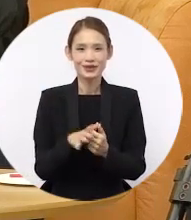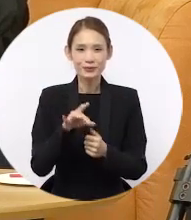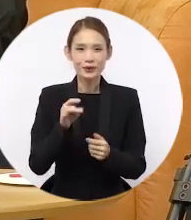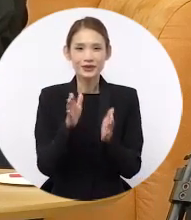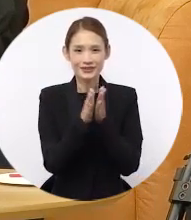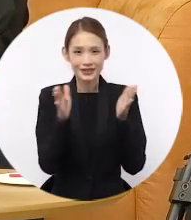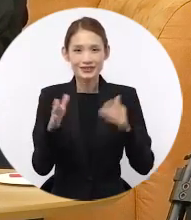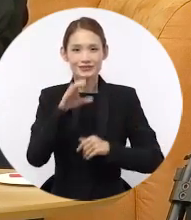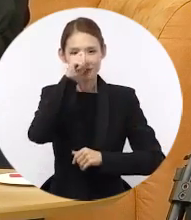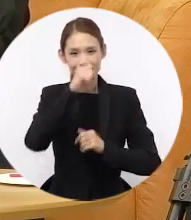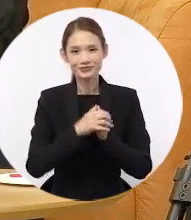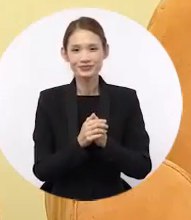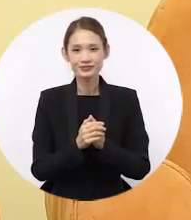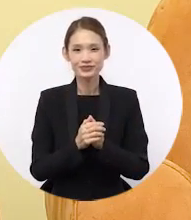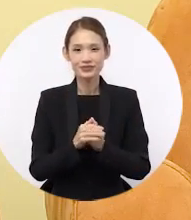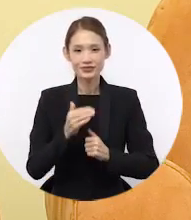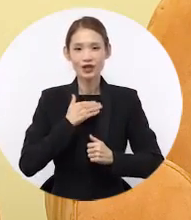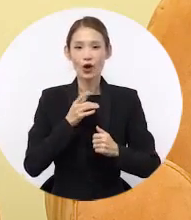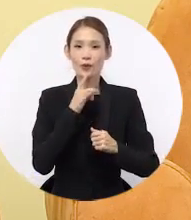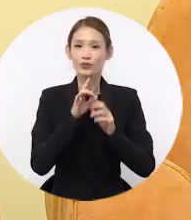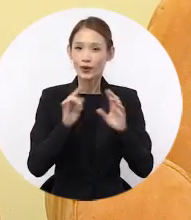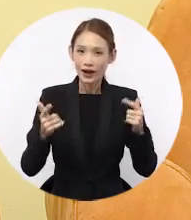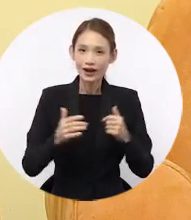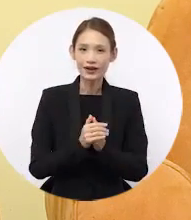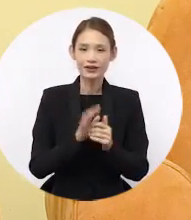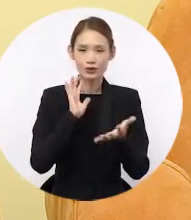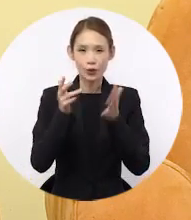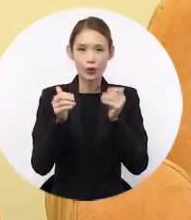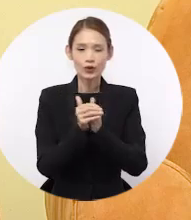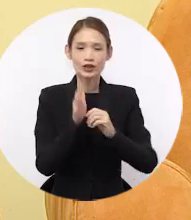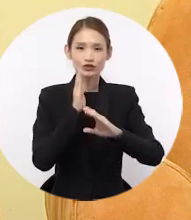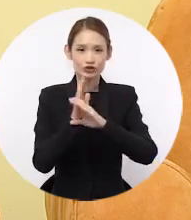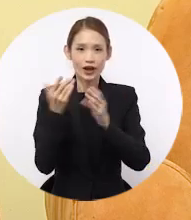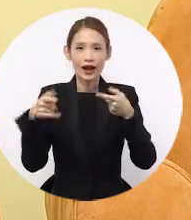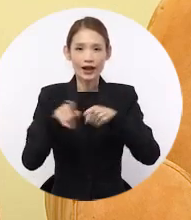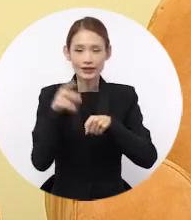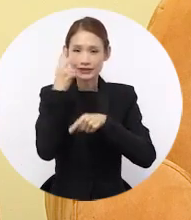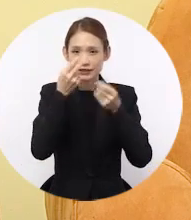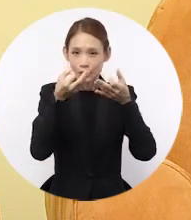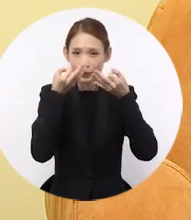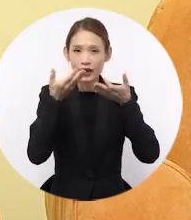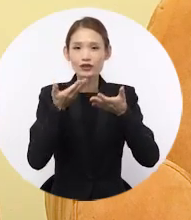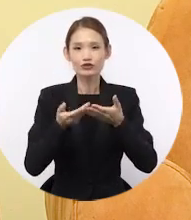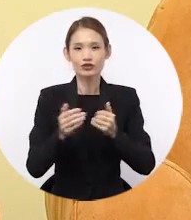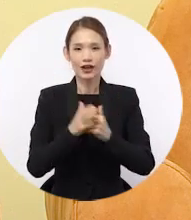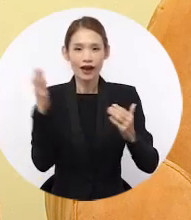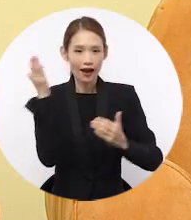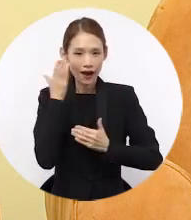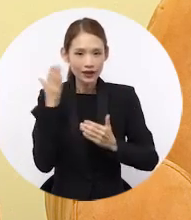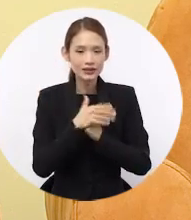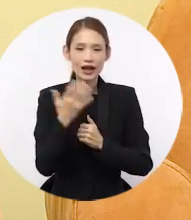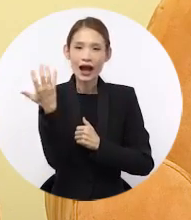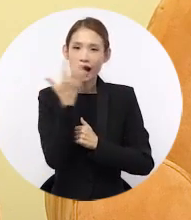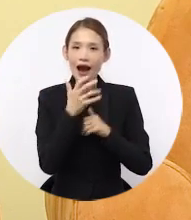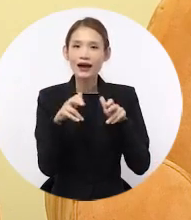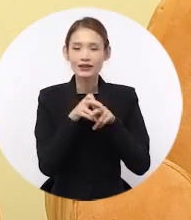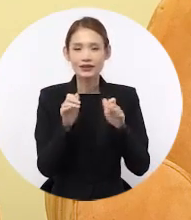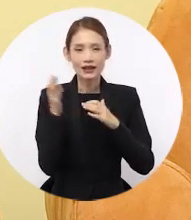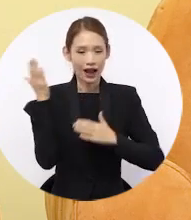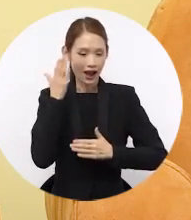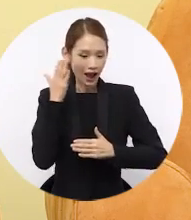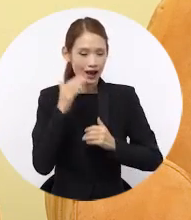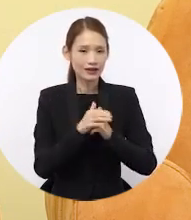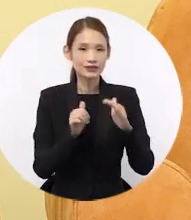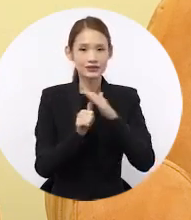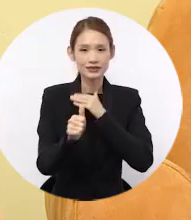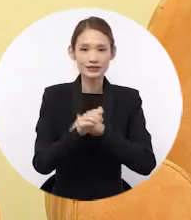먼저 깔아주셨습니다. 좋습니다. 그리고 저희만 있는 게 아니에요. 이 토론을 중간에서 함께 지켜봐 주실 학생들의, 우리 비장애 학생들의